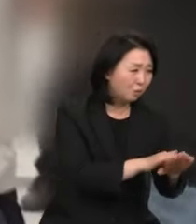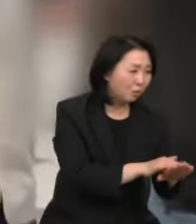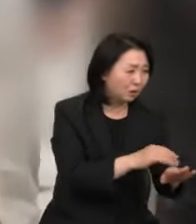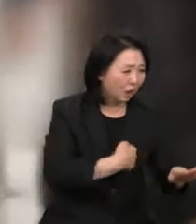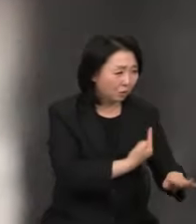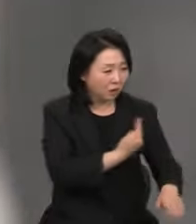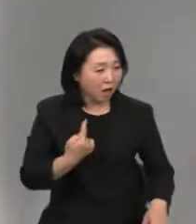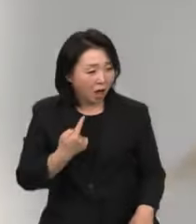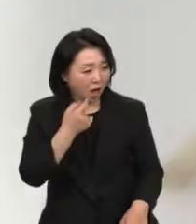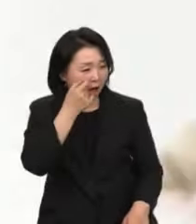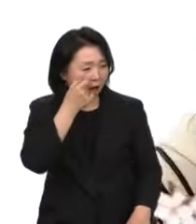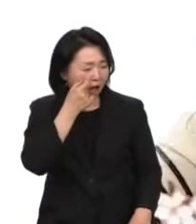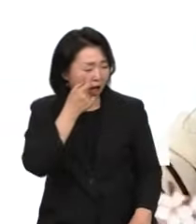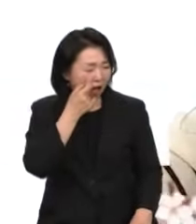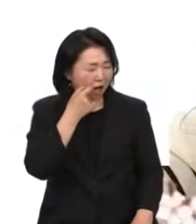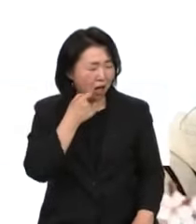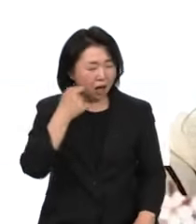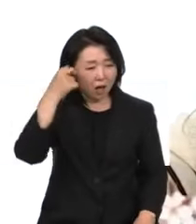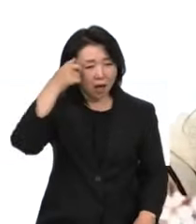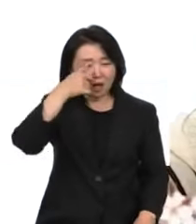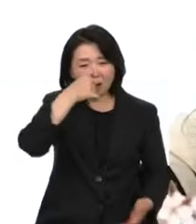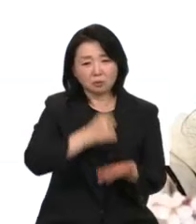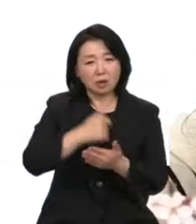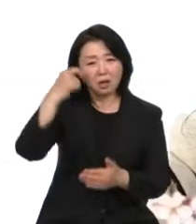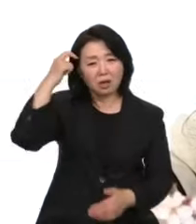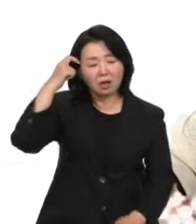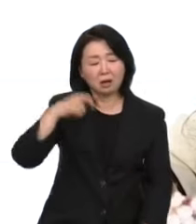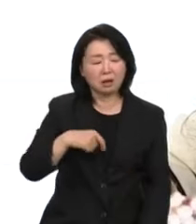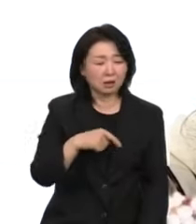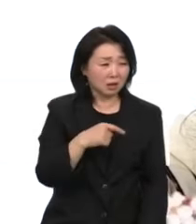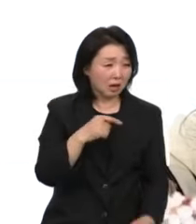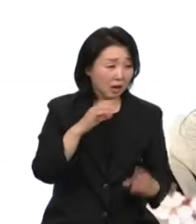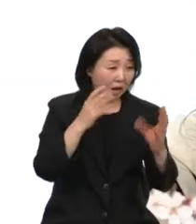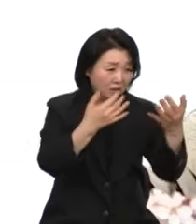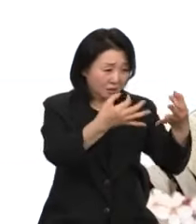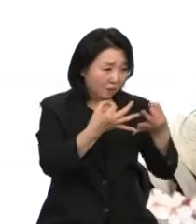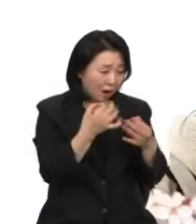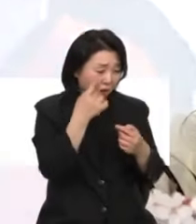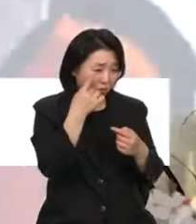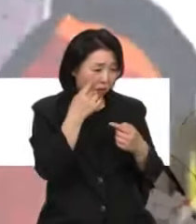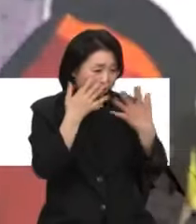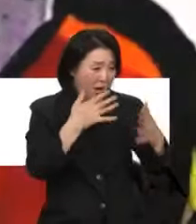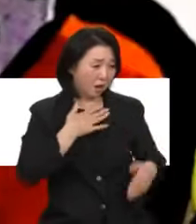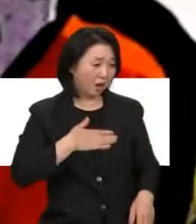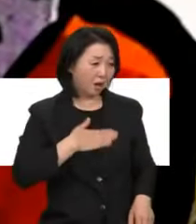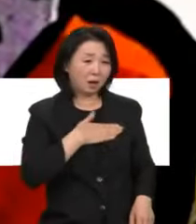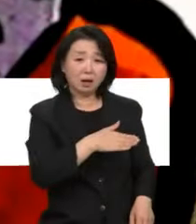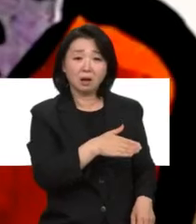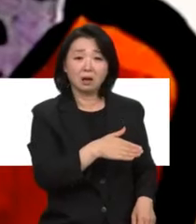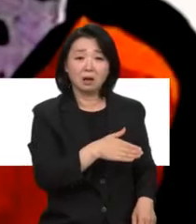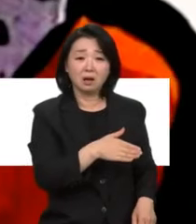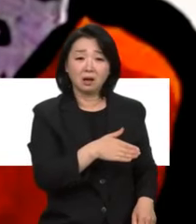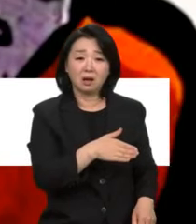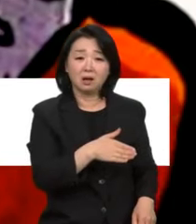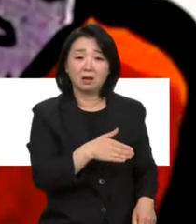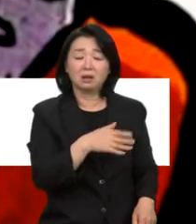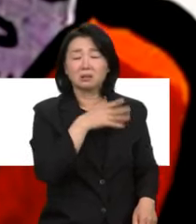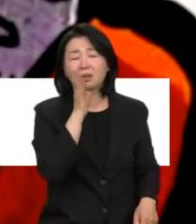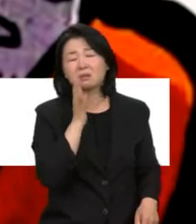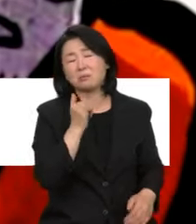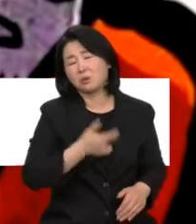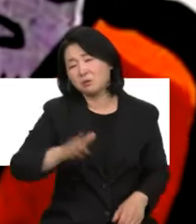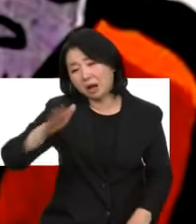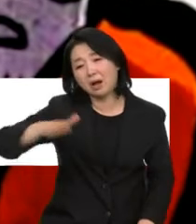남았습니다. 학생들이 그 눈망울까지도 다 기억해요. 일반인 그 나이 드신 분들 거대하면서 먼저 나가라고 하신 저는